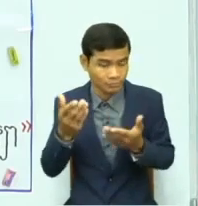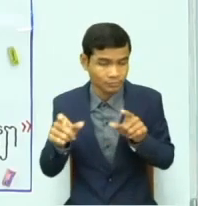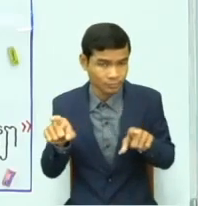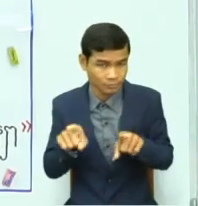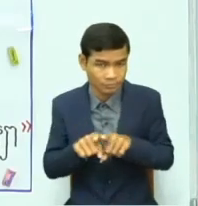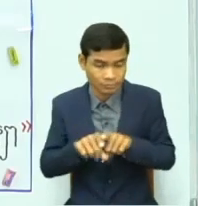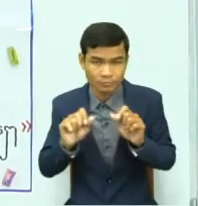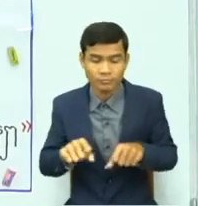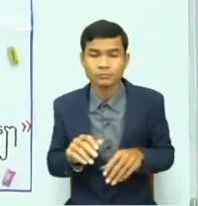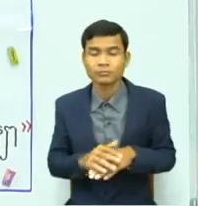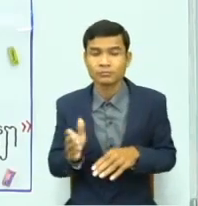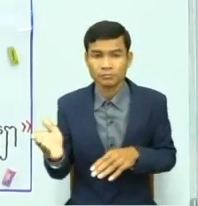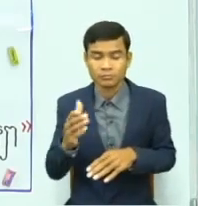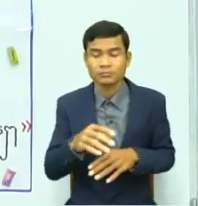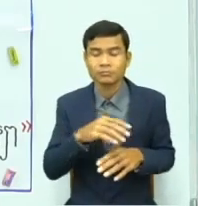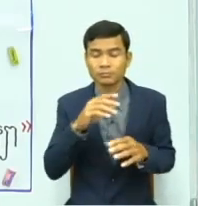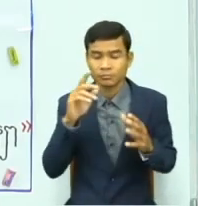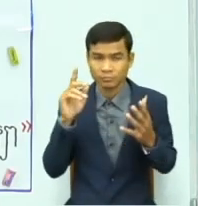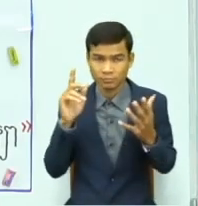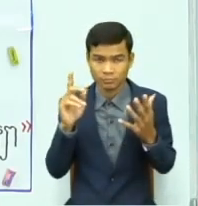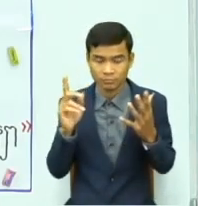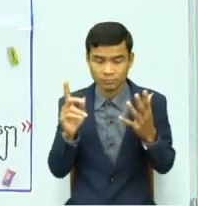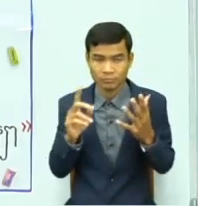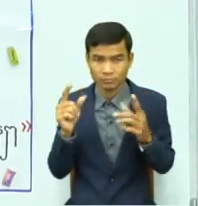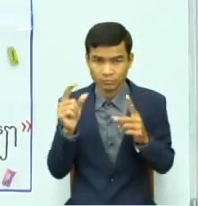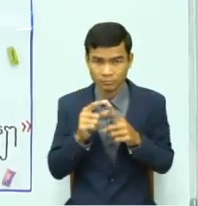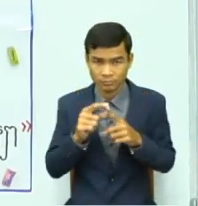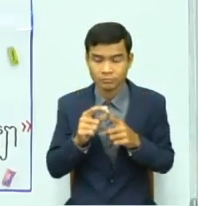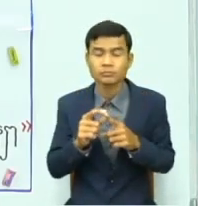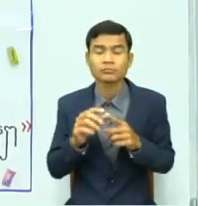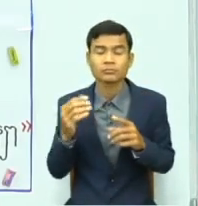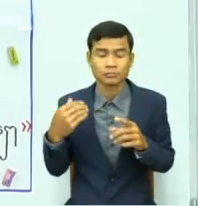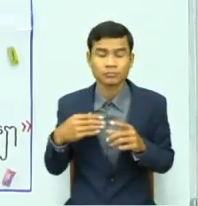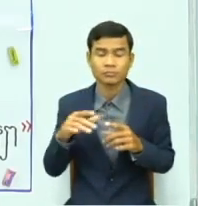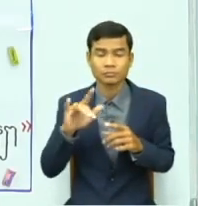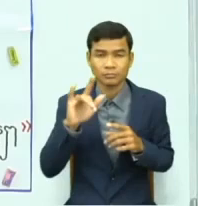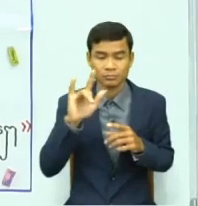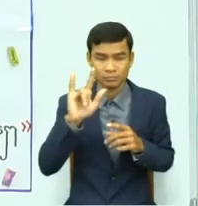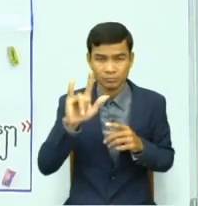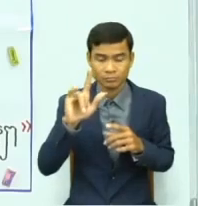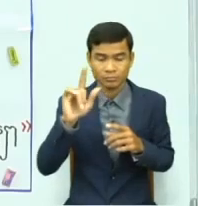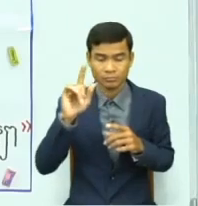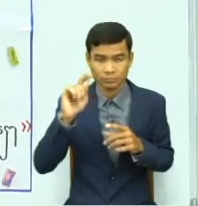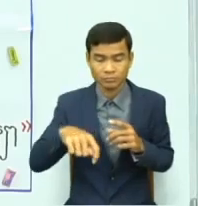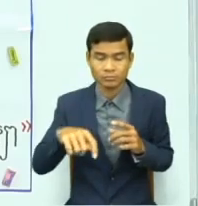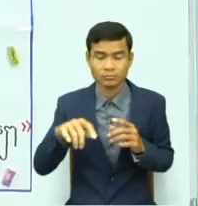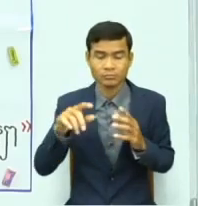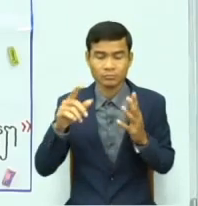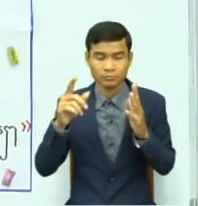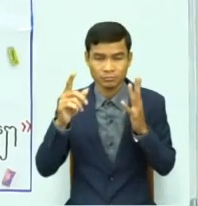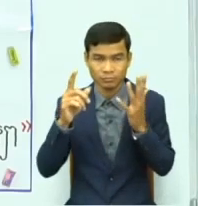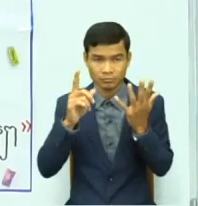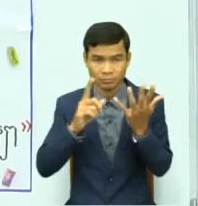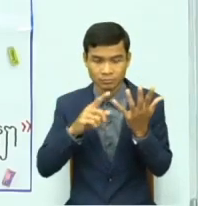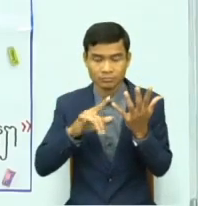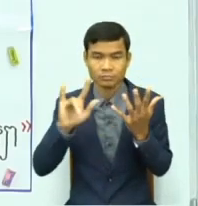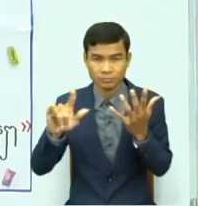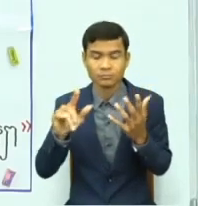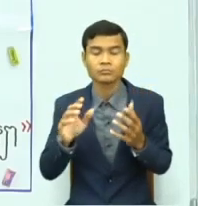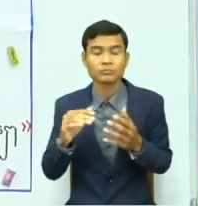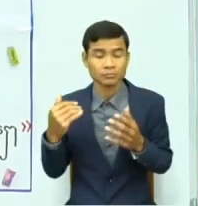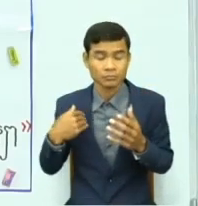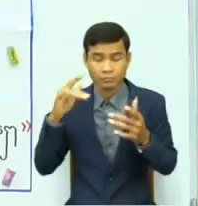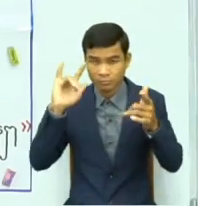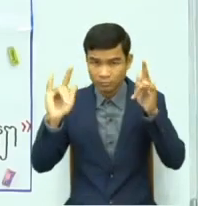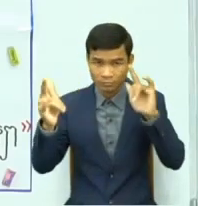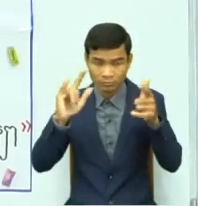khỉa chả tả lấy vô mình to tư chả bị mùi tiết cứ bị priệp chả bó chừng rớ sẽ là yên nâng bò chả priệp thả